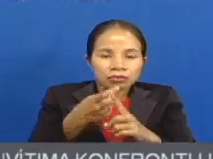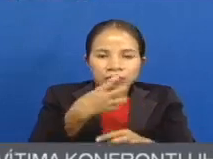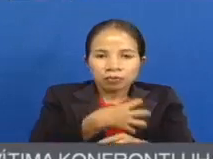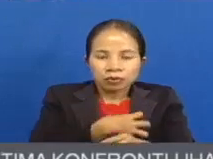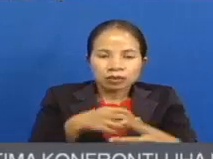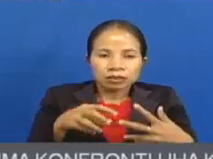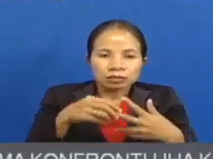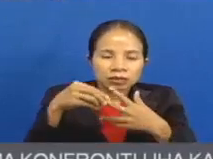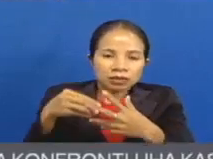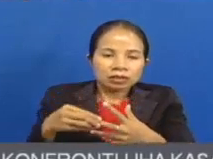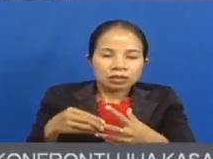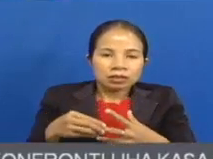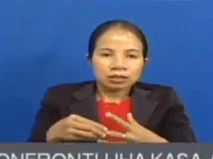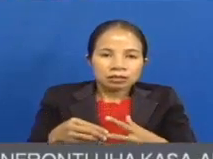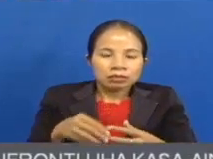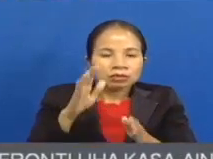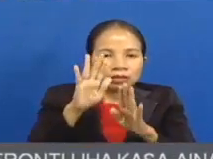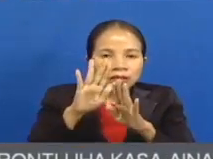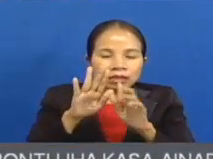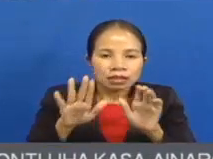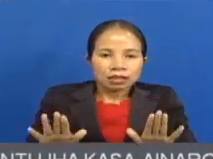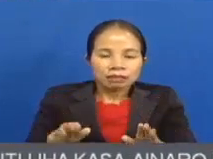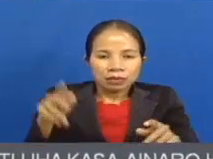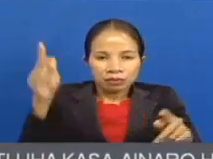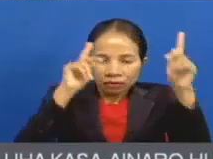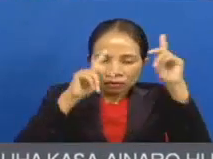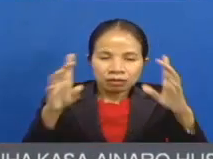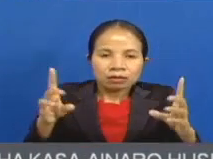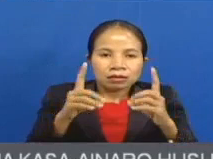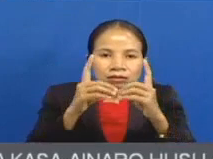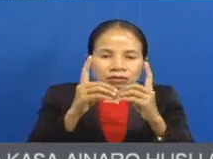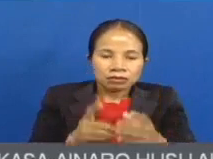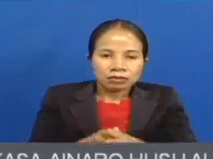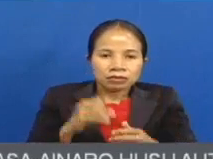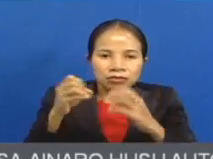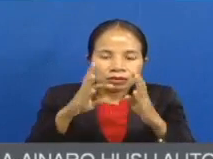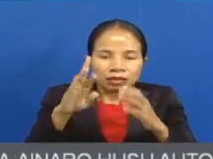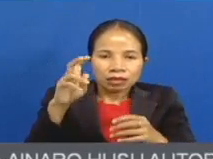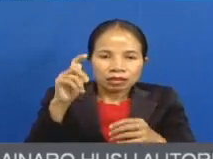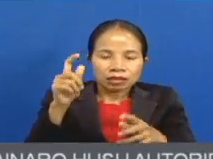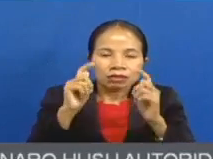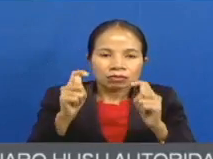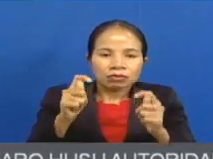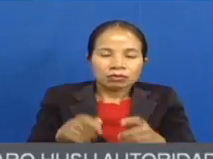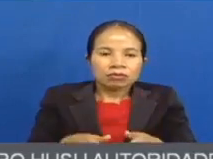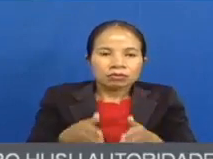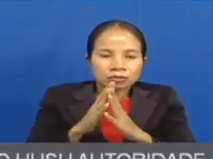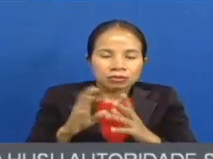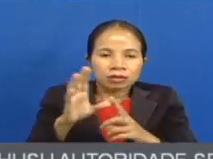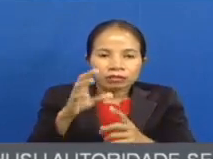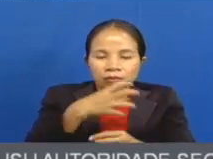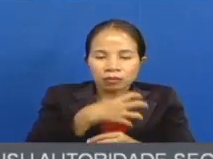polisi spesial hodi neutraliza situasaun. Baziaba akontesimento ne jornalista Arteteli tenta hal konfirmasaun ho